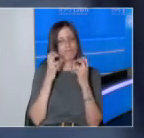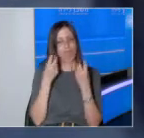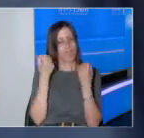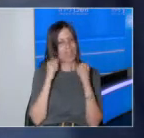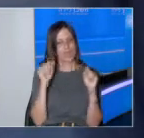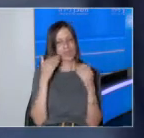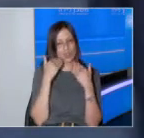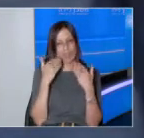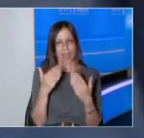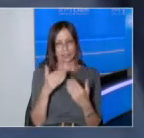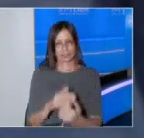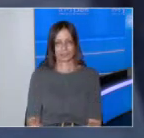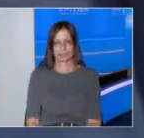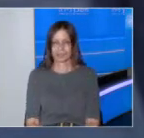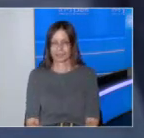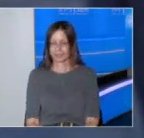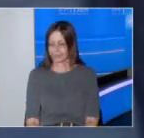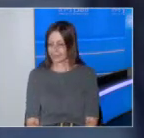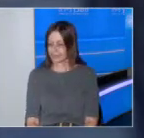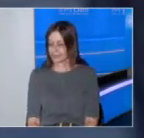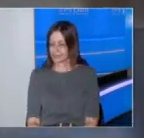רבה. תודה לך.